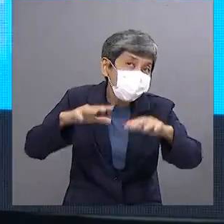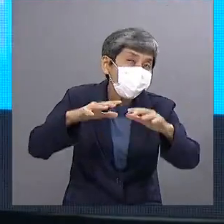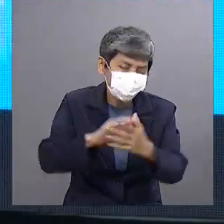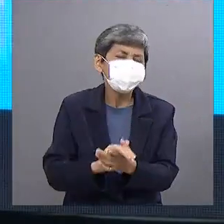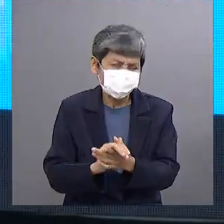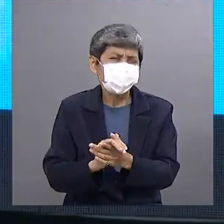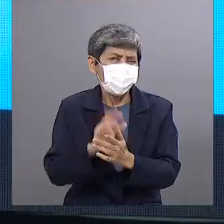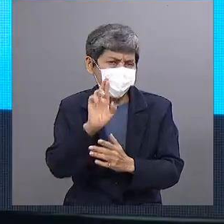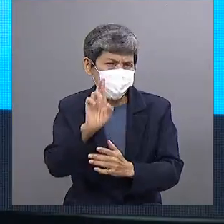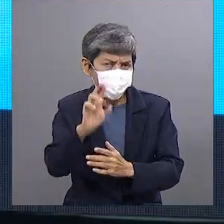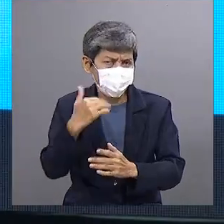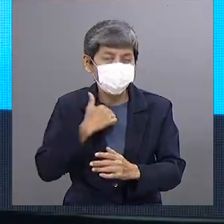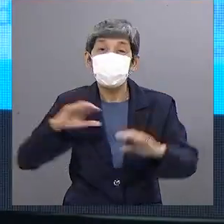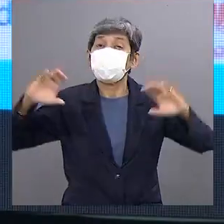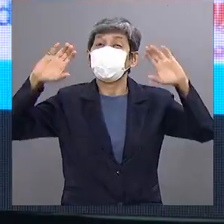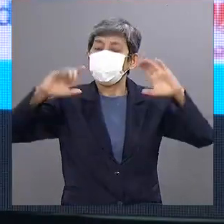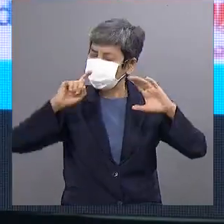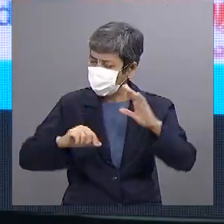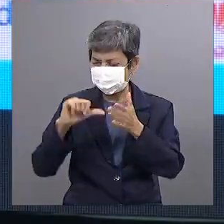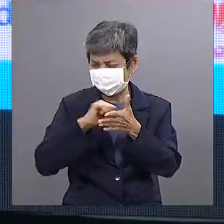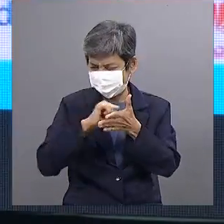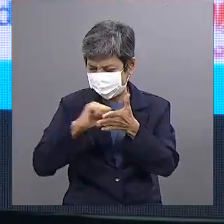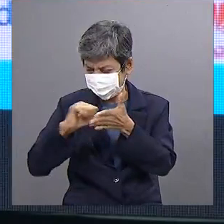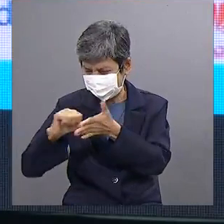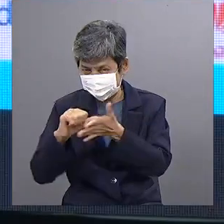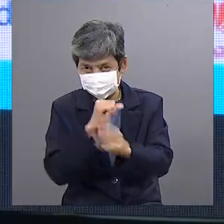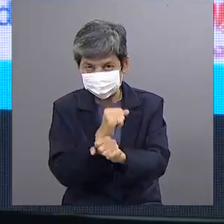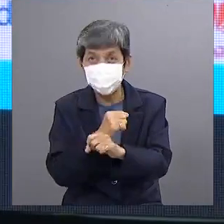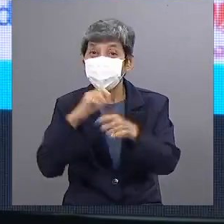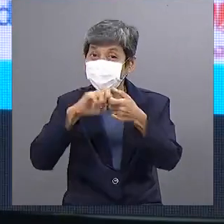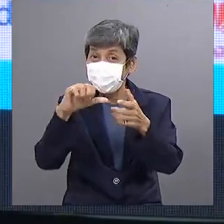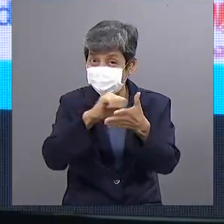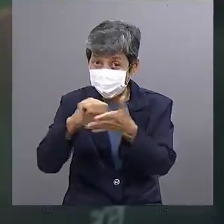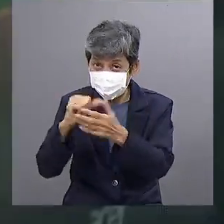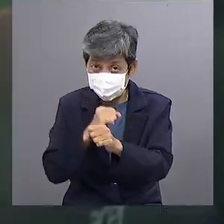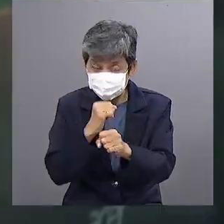แต่ว่าสิ่งที่รัฐบาลจะต้องแก้ไขปัญหาไม่ว่าจะเป็นแก้ปัญหาโดยการที่สร้างแนว